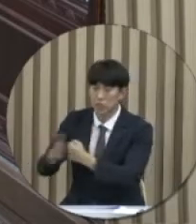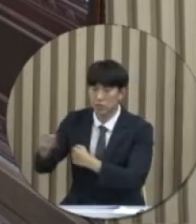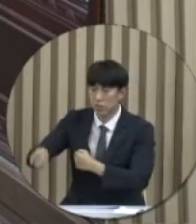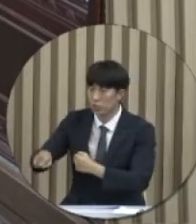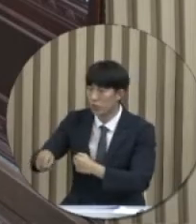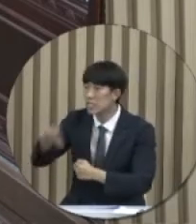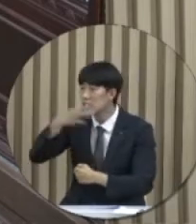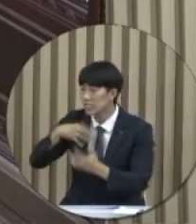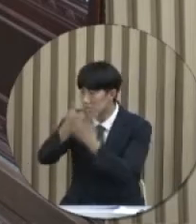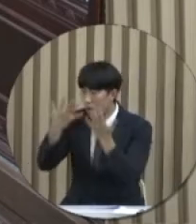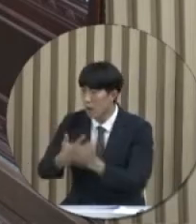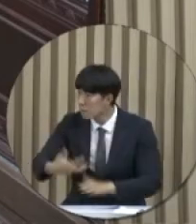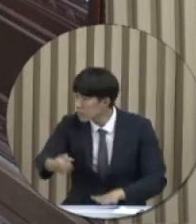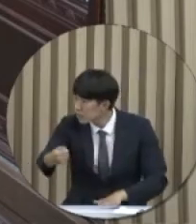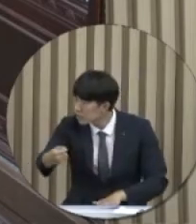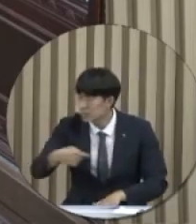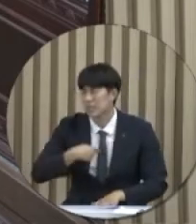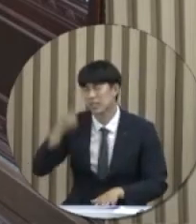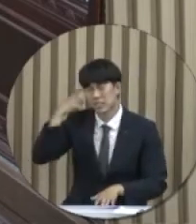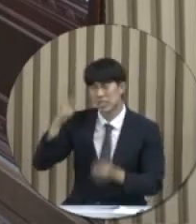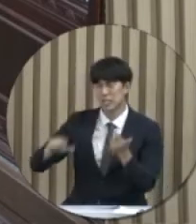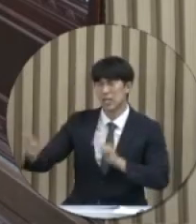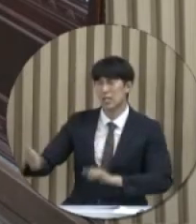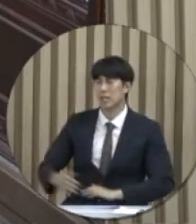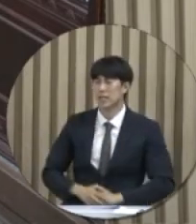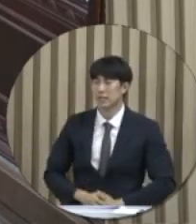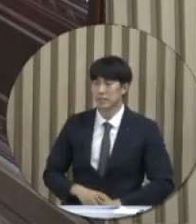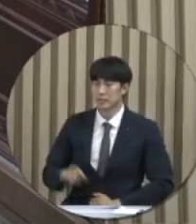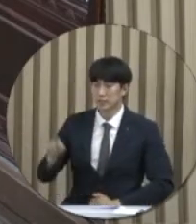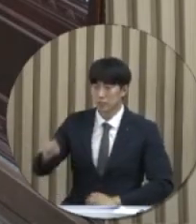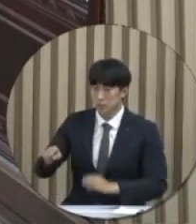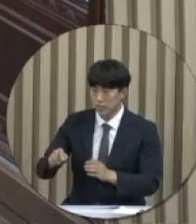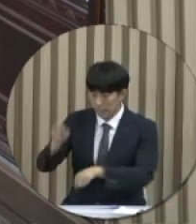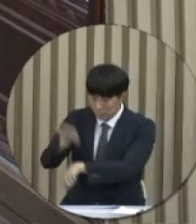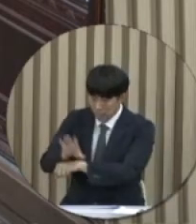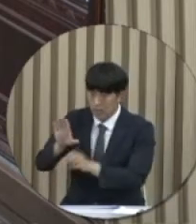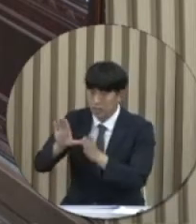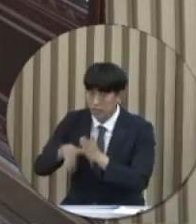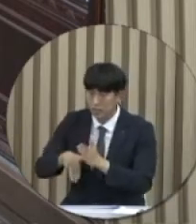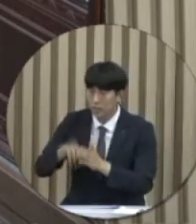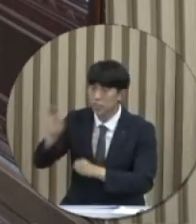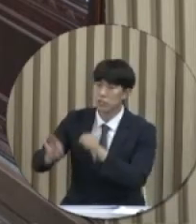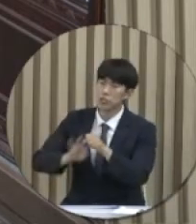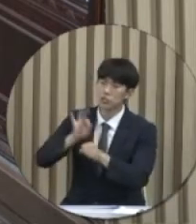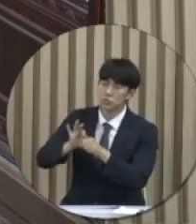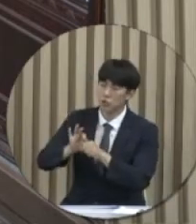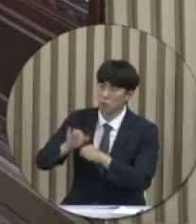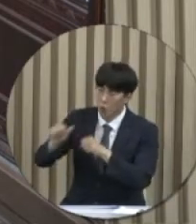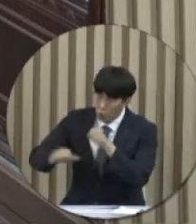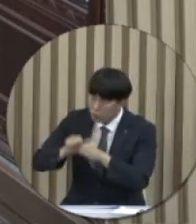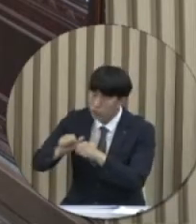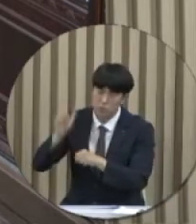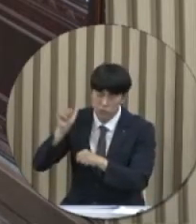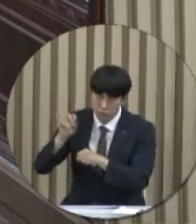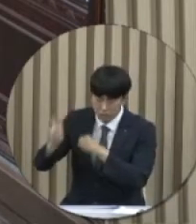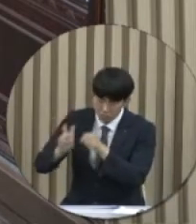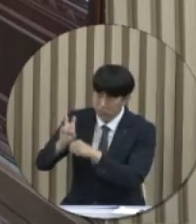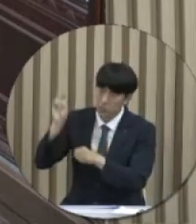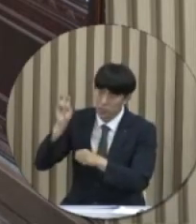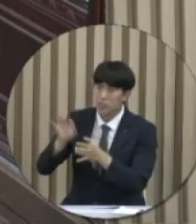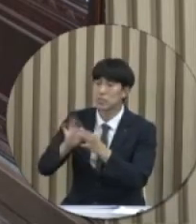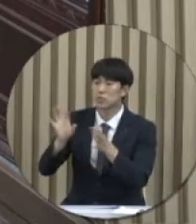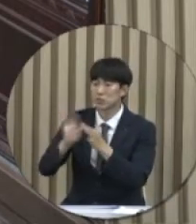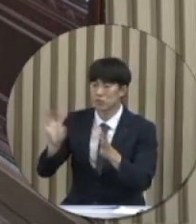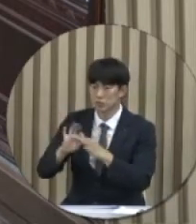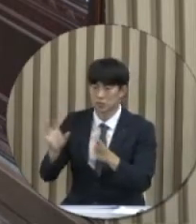토지 이익을 다 가져가야 된다. 저는 이렇게 생각하지 않습니다. 왜? 그분이 그 땅을 살때 10년이 전이었든 5년 전이었든 20년 전이었든